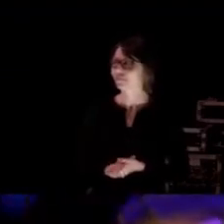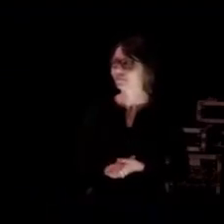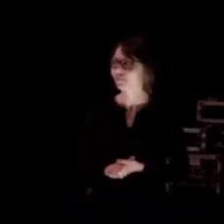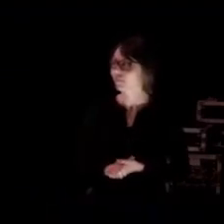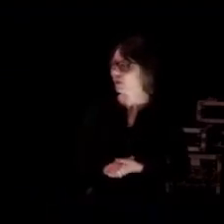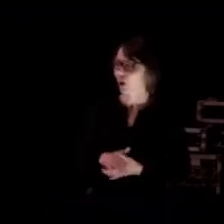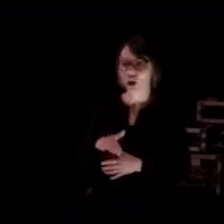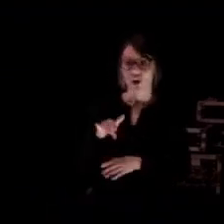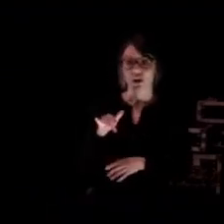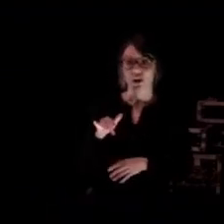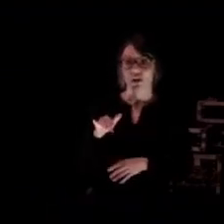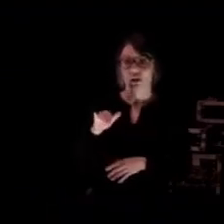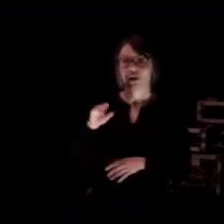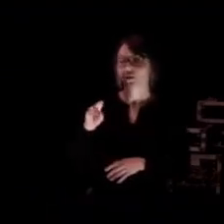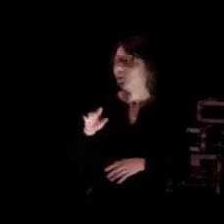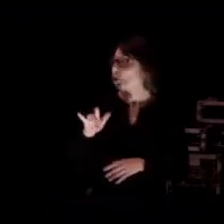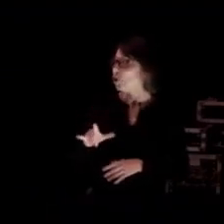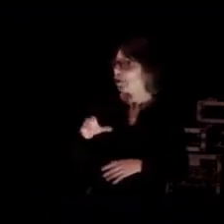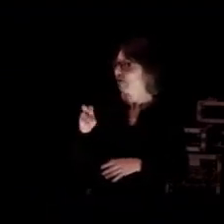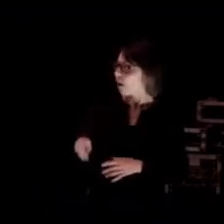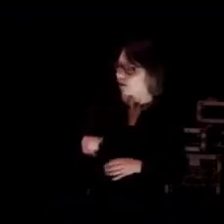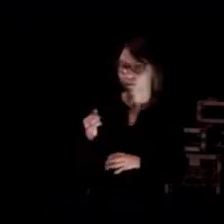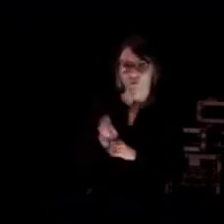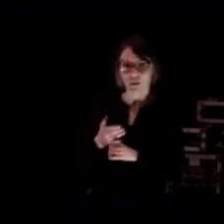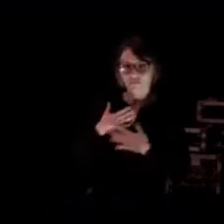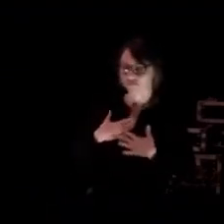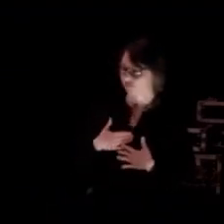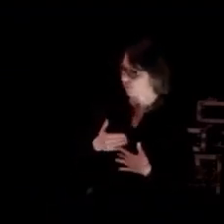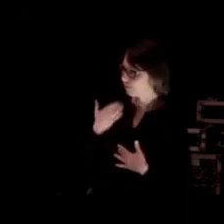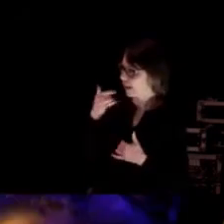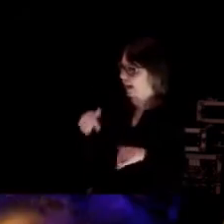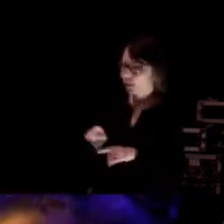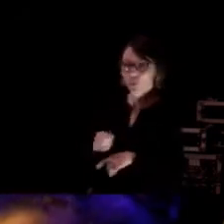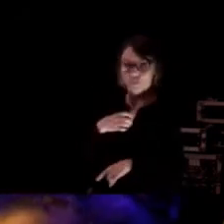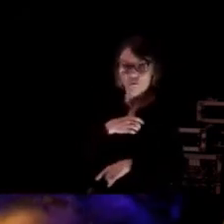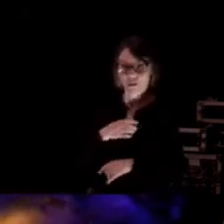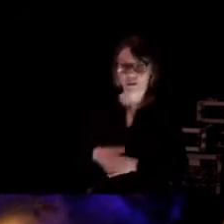Ylva, hvordan kjennes det å stå her som proff? Det kjennes veldig bra.